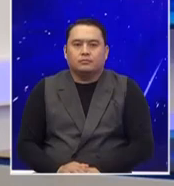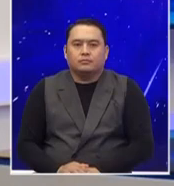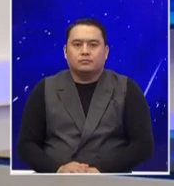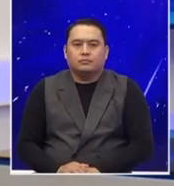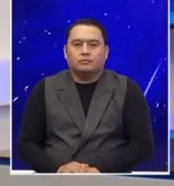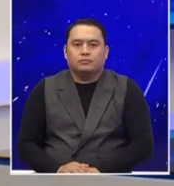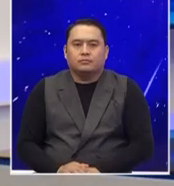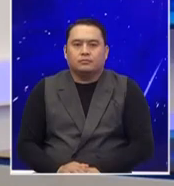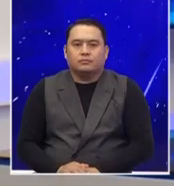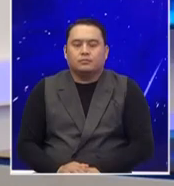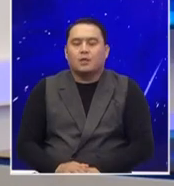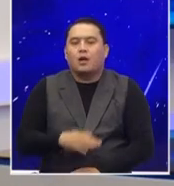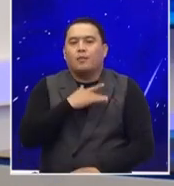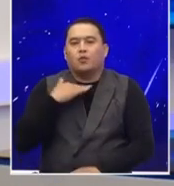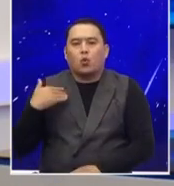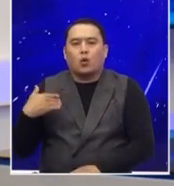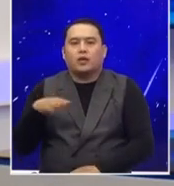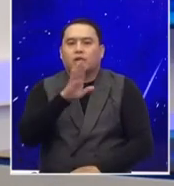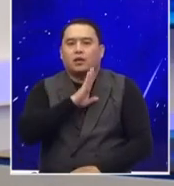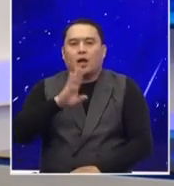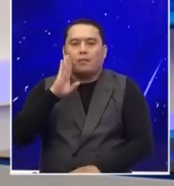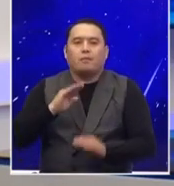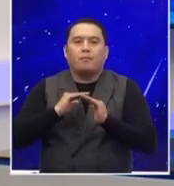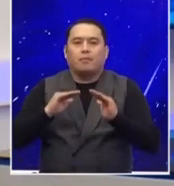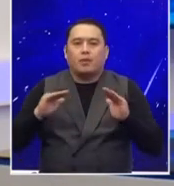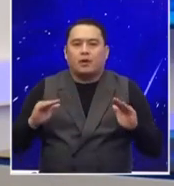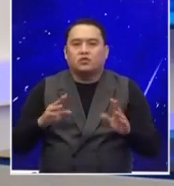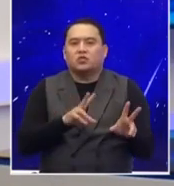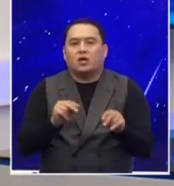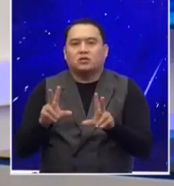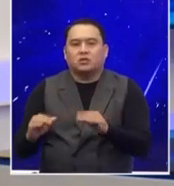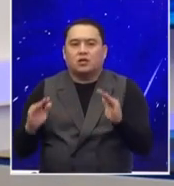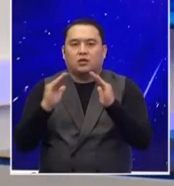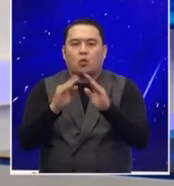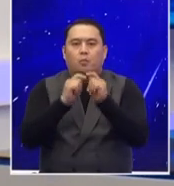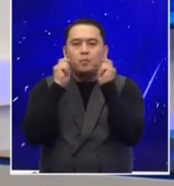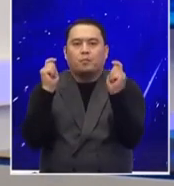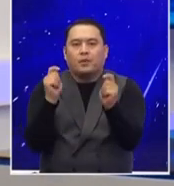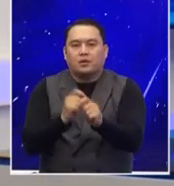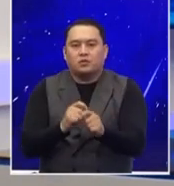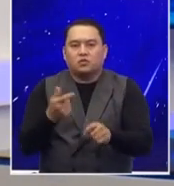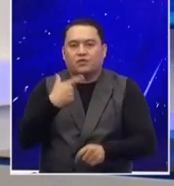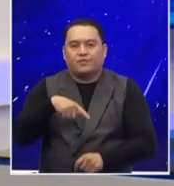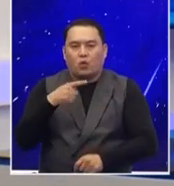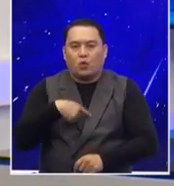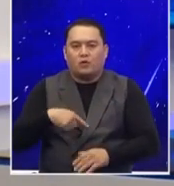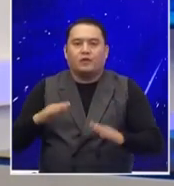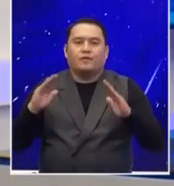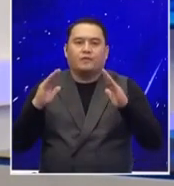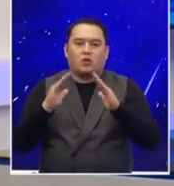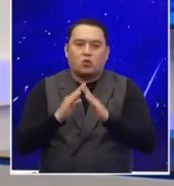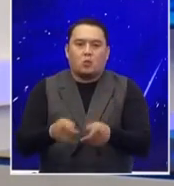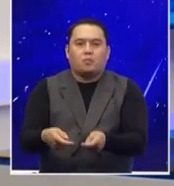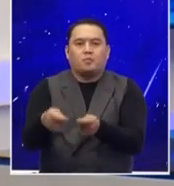«Вот мой дом родной». Многодетная мать Асем Урузбаева стала счастливой обладательницей ключей от собственного жилья.